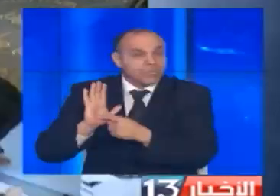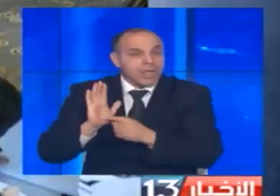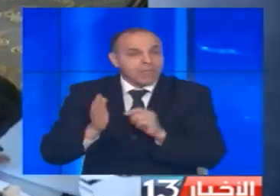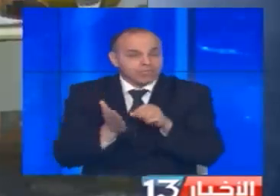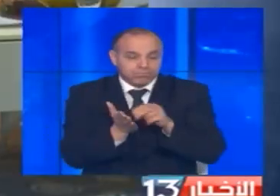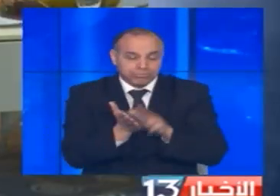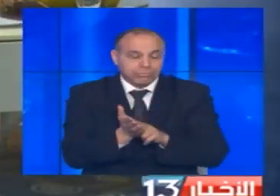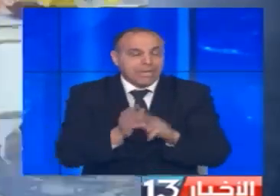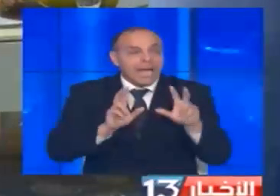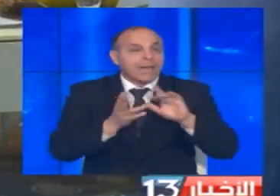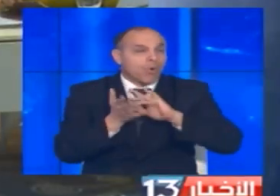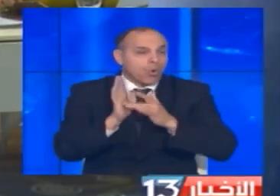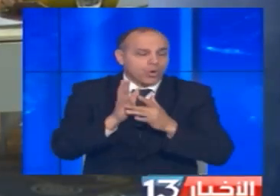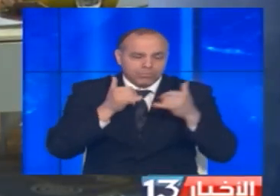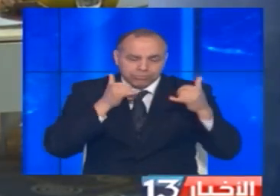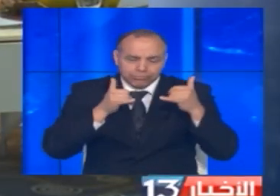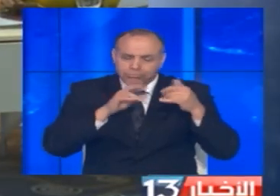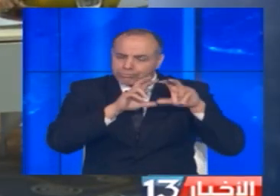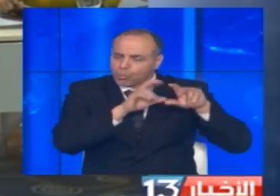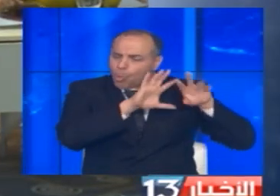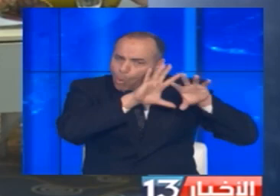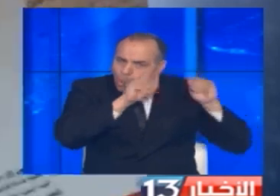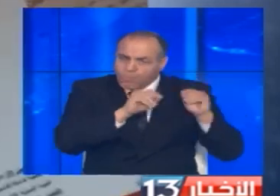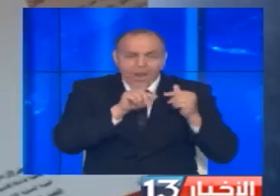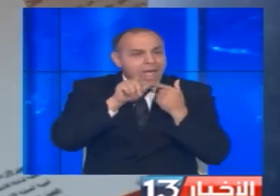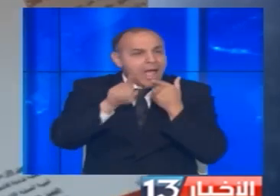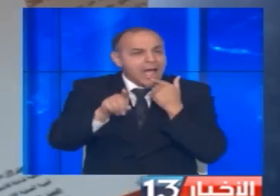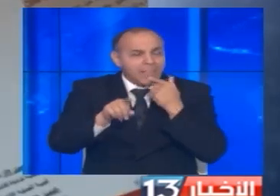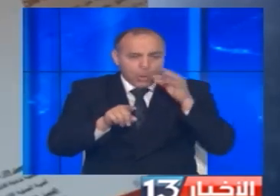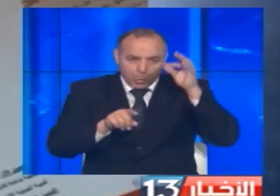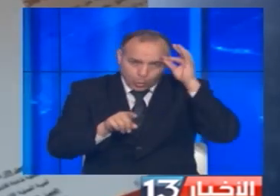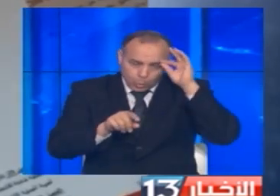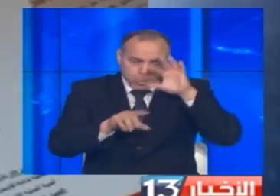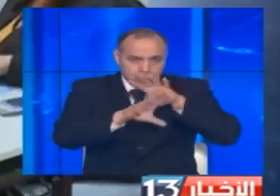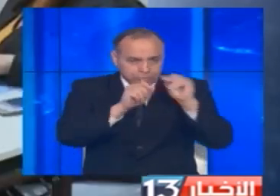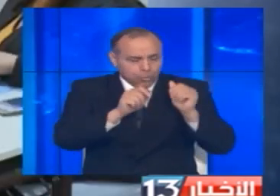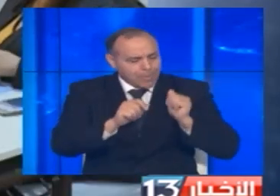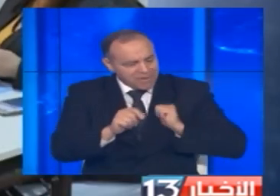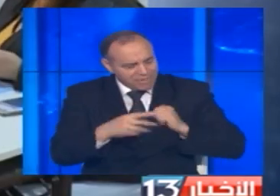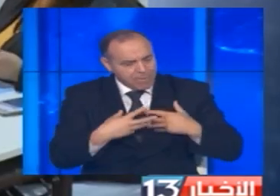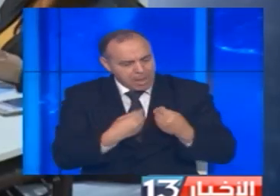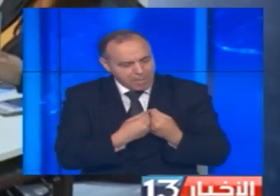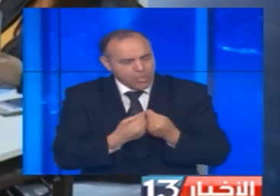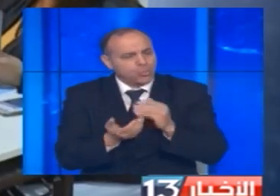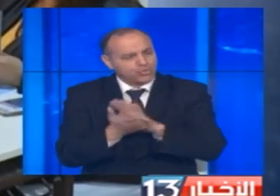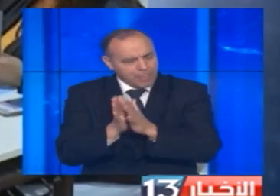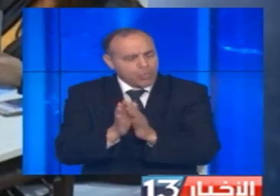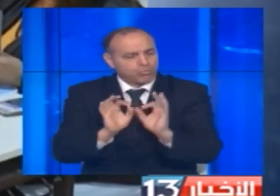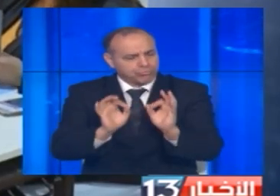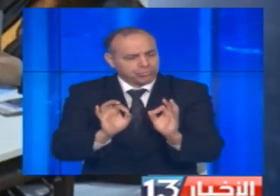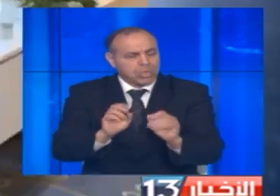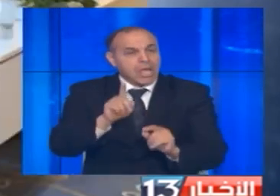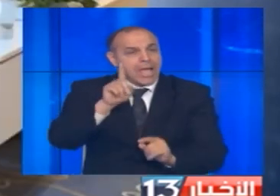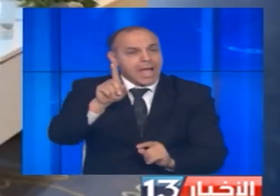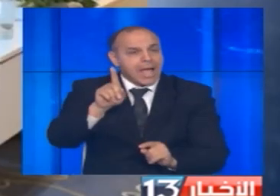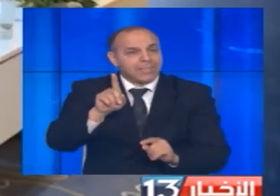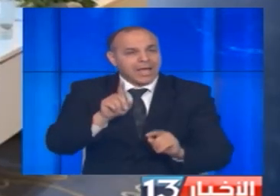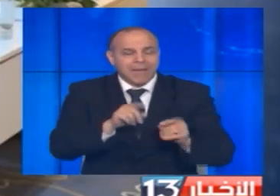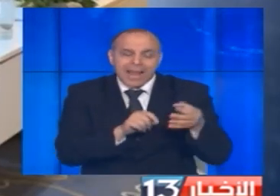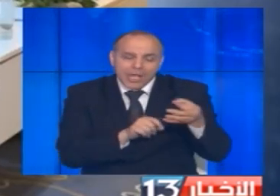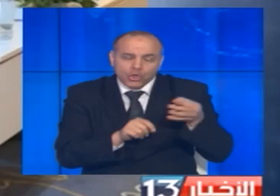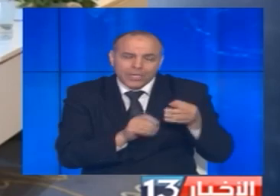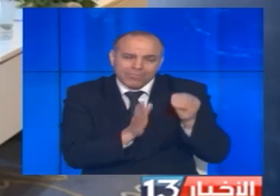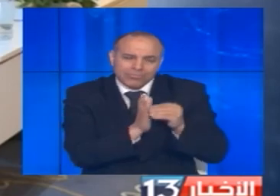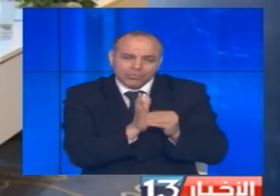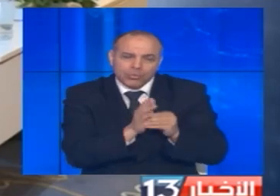على وسائل الإعلام والاتصال السمعي البصري الوطنية العمومية والخاصة والجمعياتية، وعلى المواقع